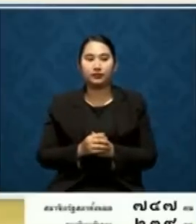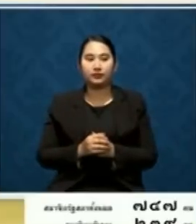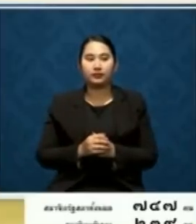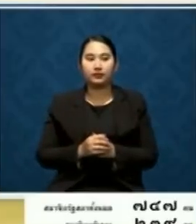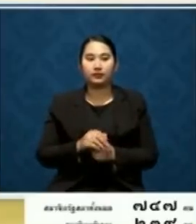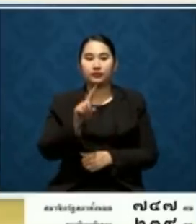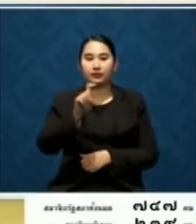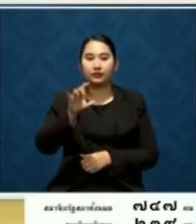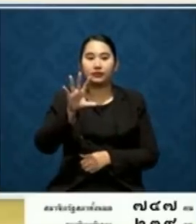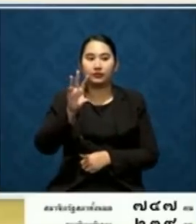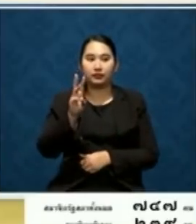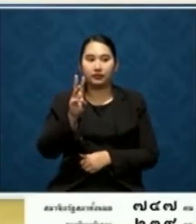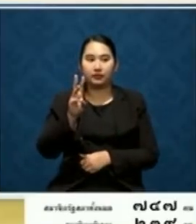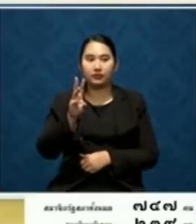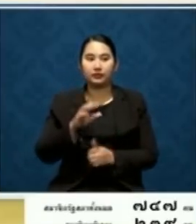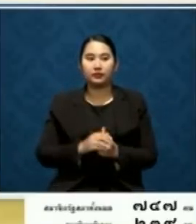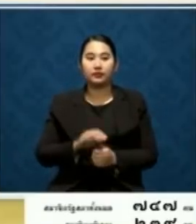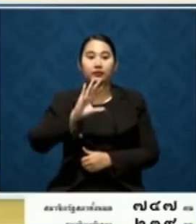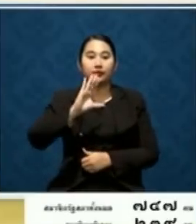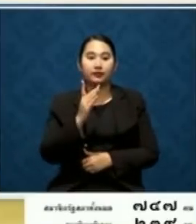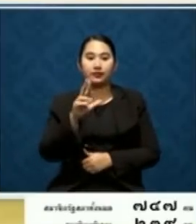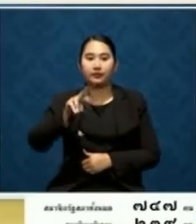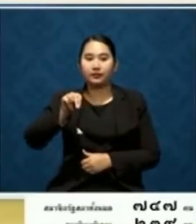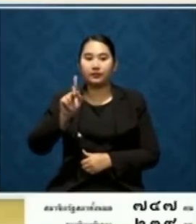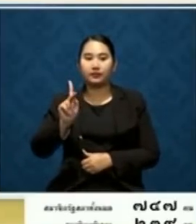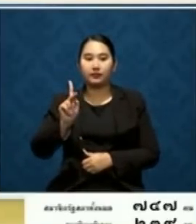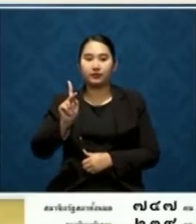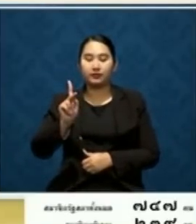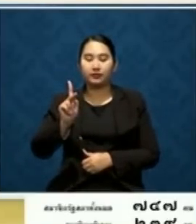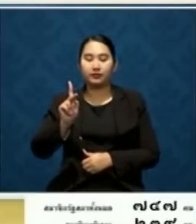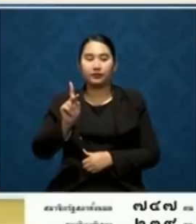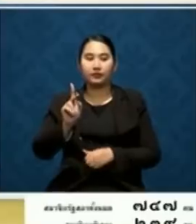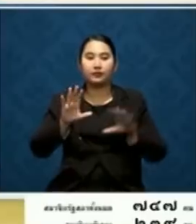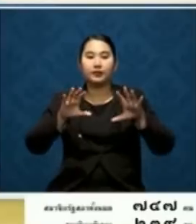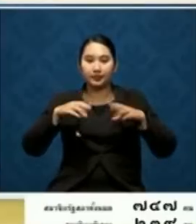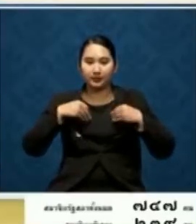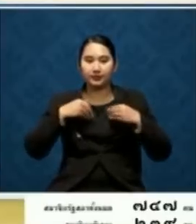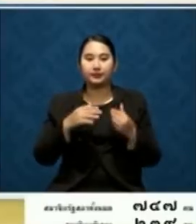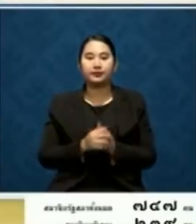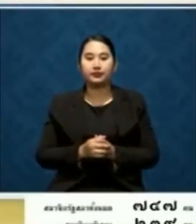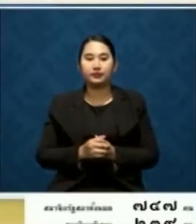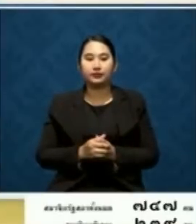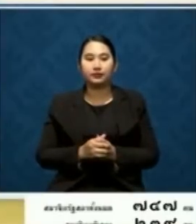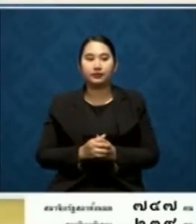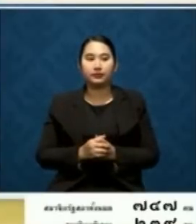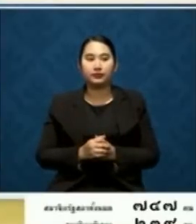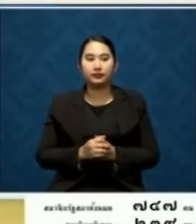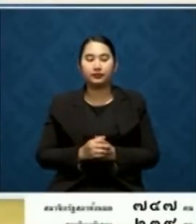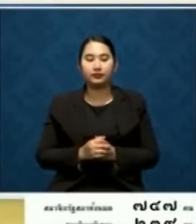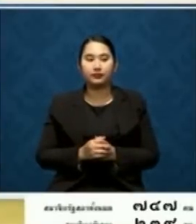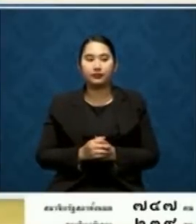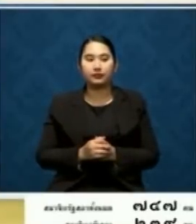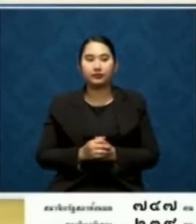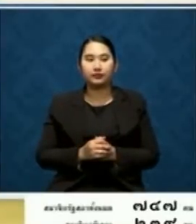ผ็ดมันนะครับแต่พอถึงเวลา เห็นชอบ สัญญาณมันมาไม่ใช่แค่คนเดียวหลายคนรวมถึงบางคนเนี่ย